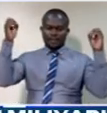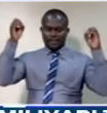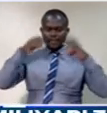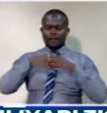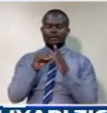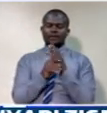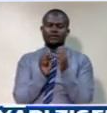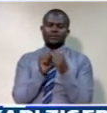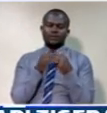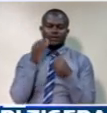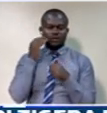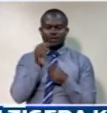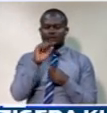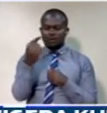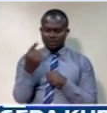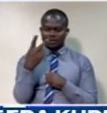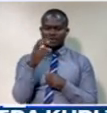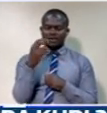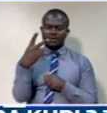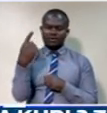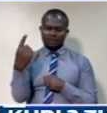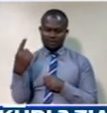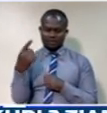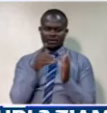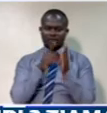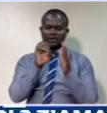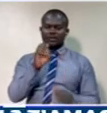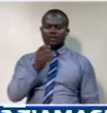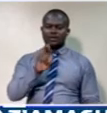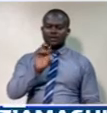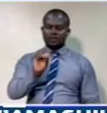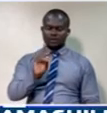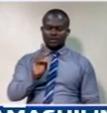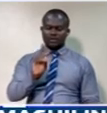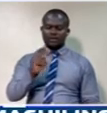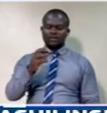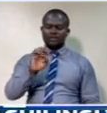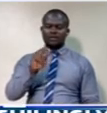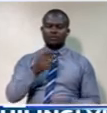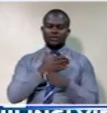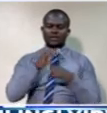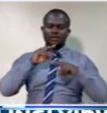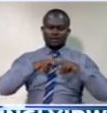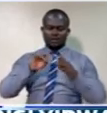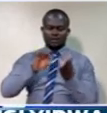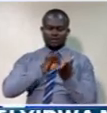kwa 18 Mutarama 2021. Dr. Edward Ngirente, Minisitiri w'Intebe, shyizeho umukono.